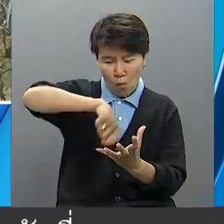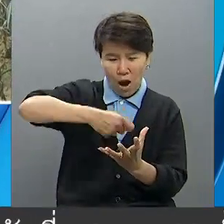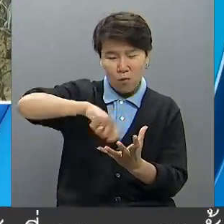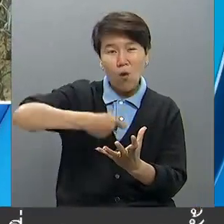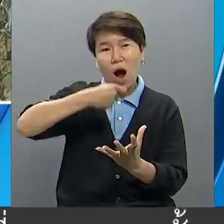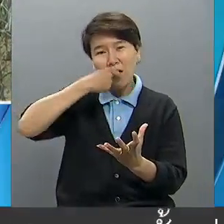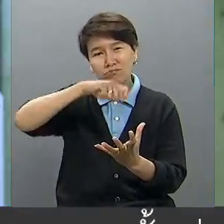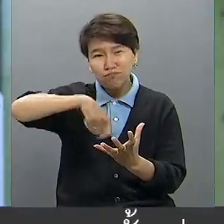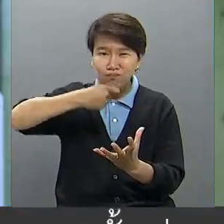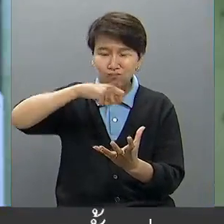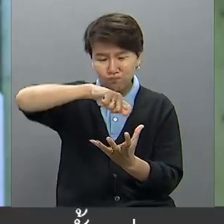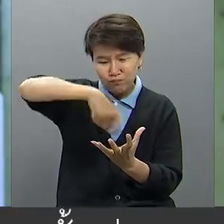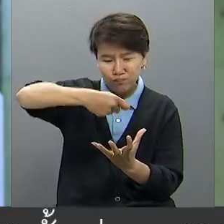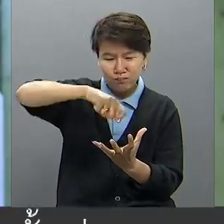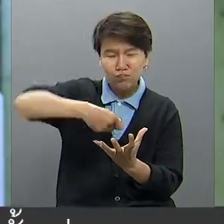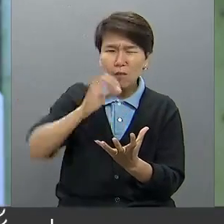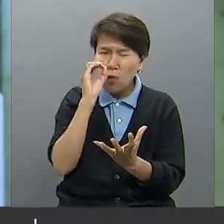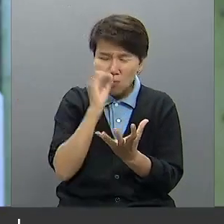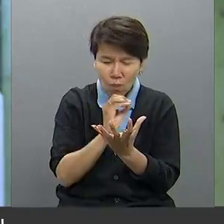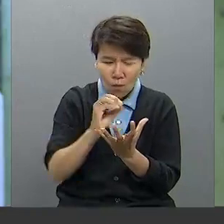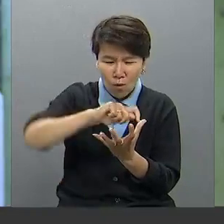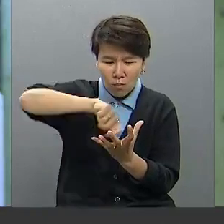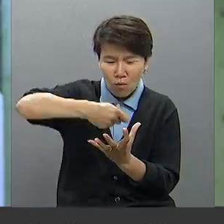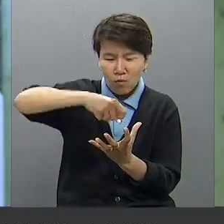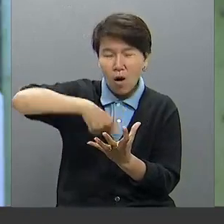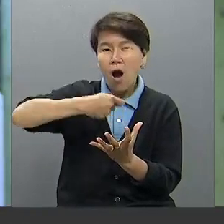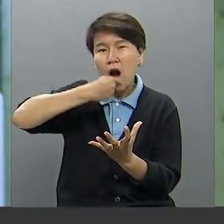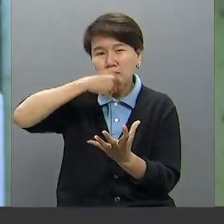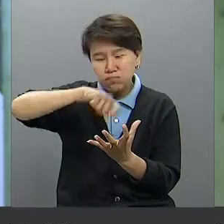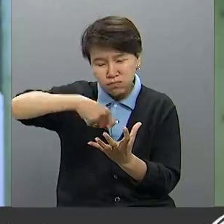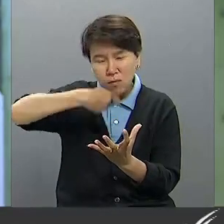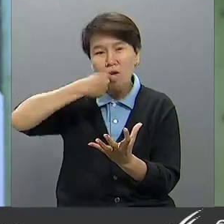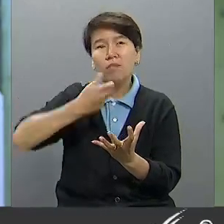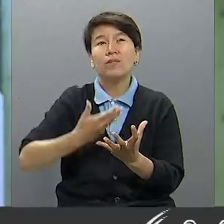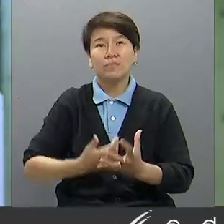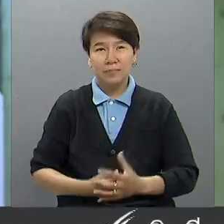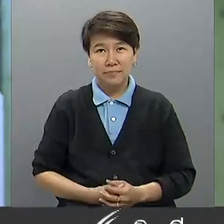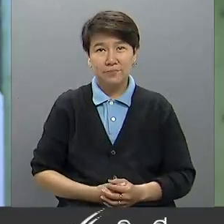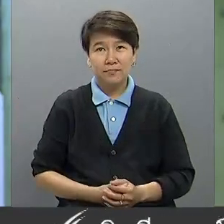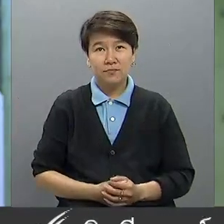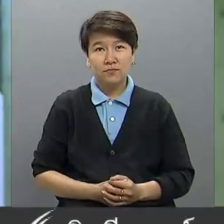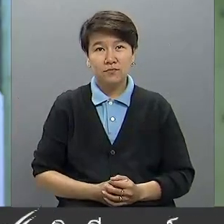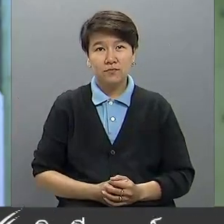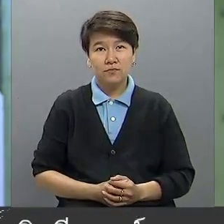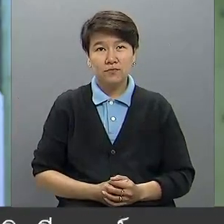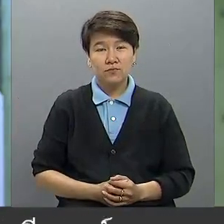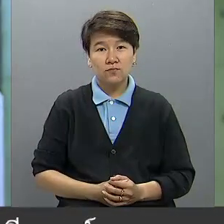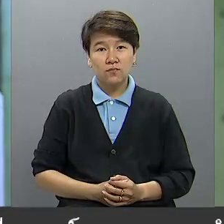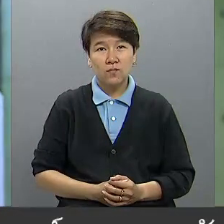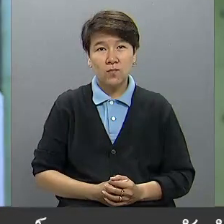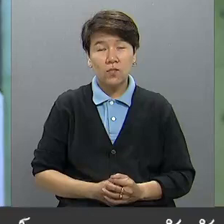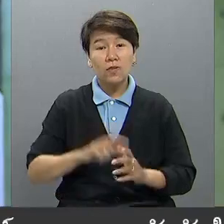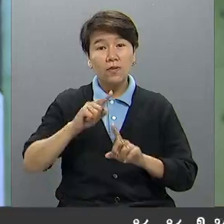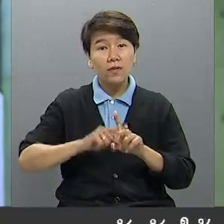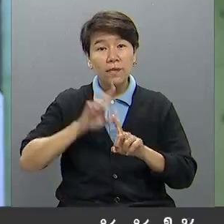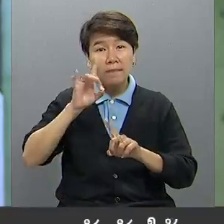านเป็นแบบสกู๊ปอย่างเงี้ยเหรอฮะ สกู๊ปเล็กๆพอค่ะ ครับ เอาละค่ะคุณผู้ชมคะเมื่อช่วงวันที่8ถึง9สิงหาคมที่ผ่านมานี้น